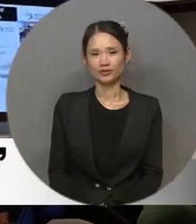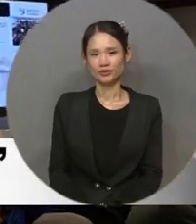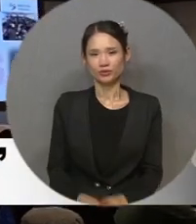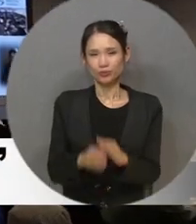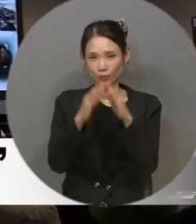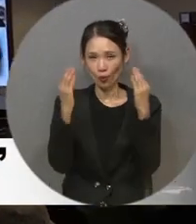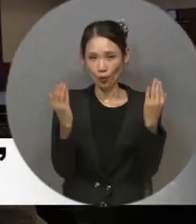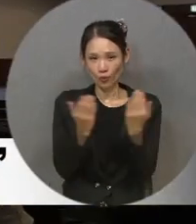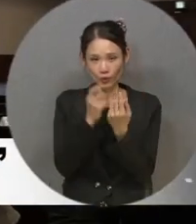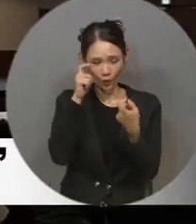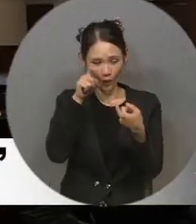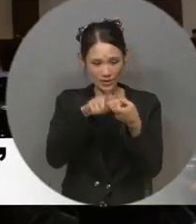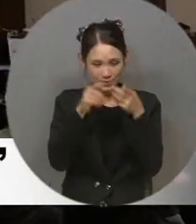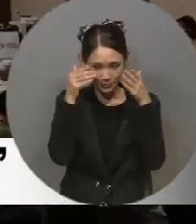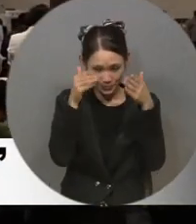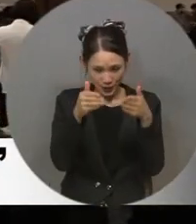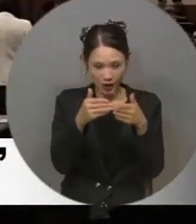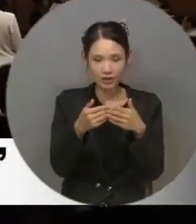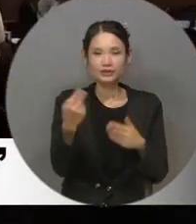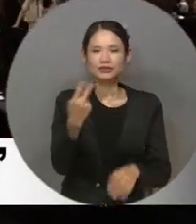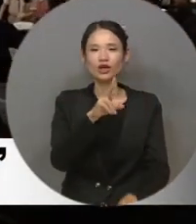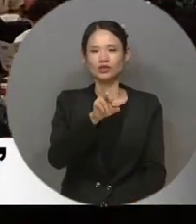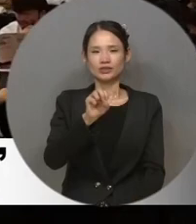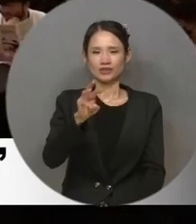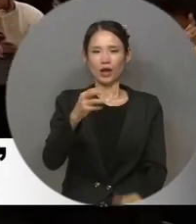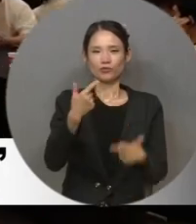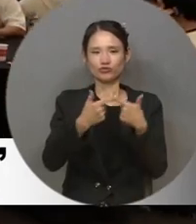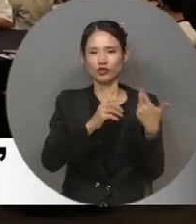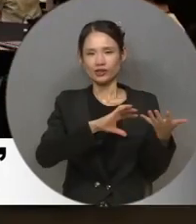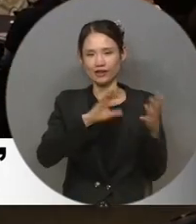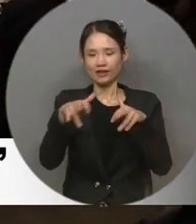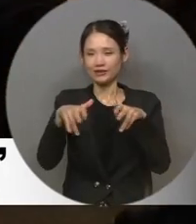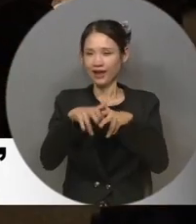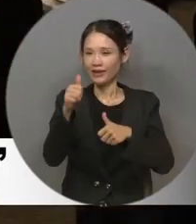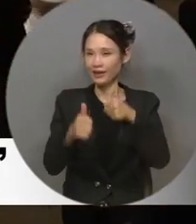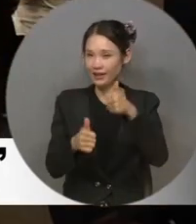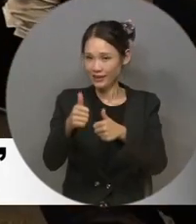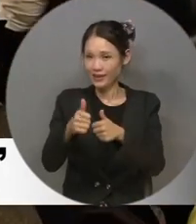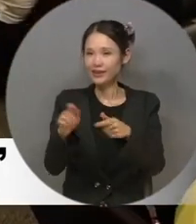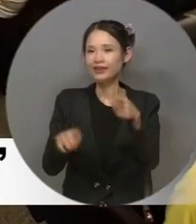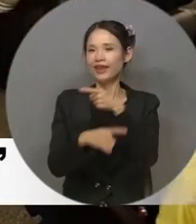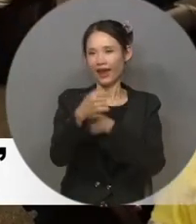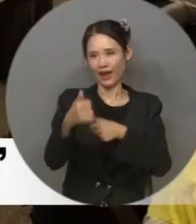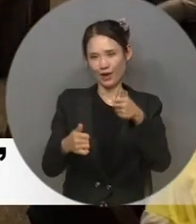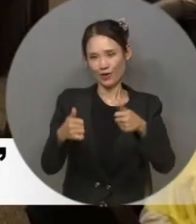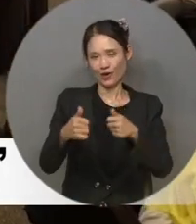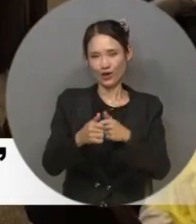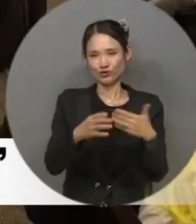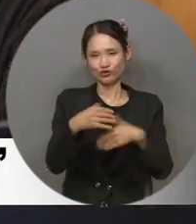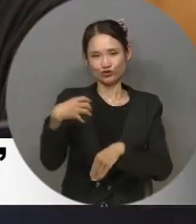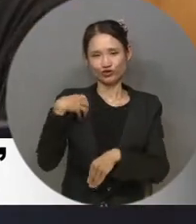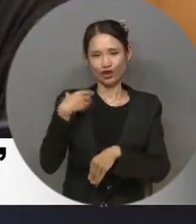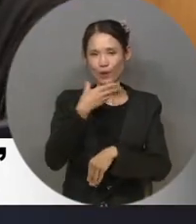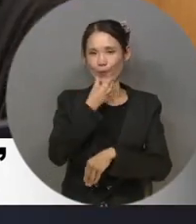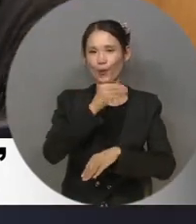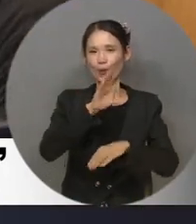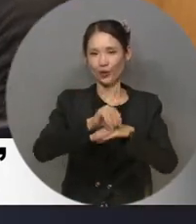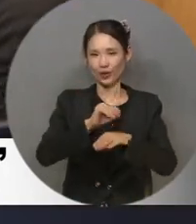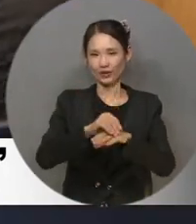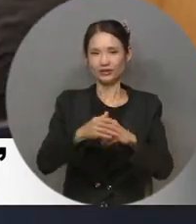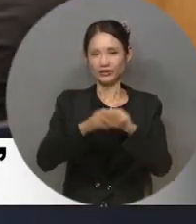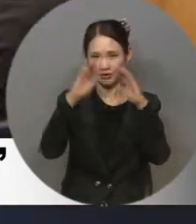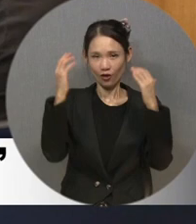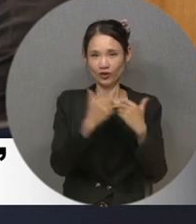모두의 관심이 쏟아진 2023 부산 세계 장애인 대회. 무엇보다 복지TV는 주간 방송사로서 전